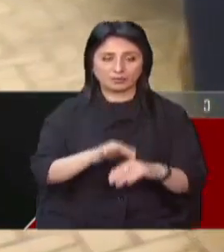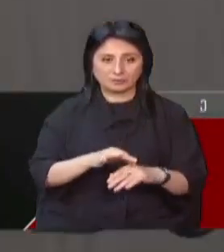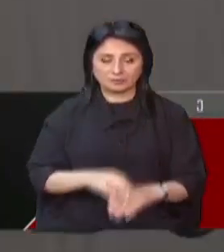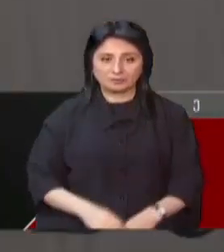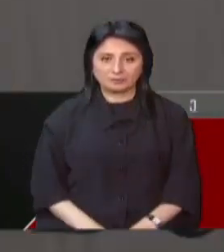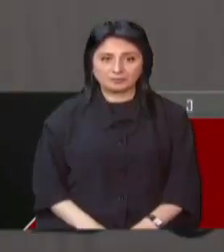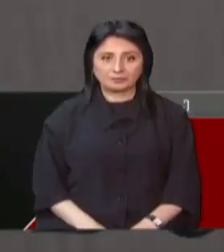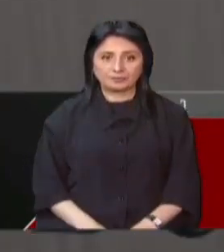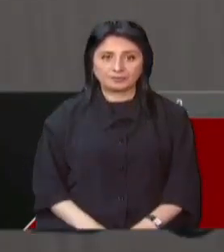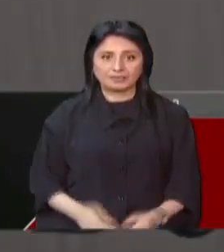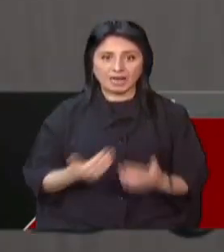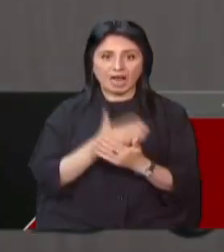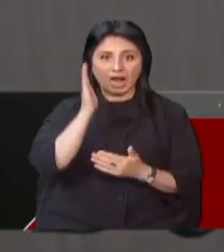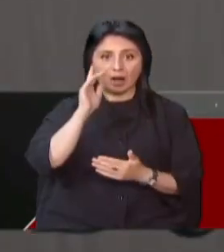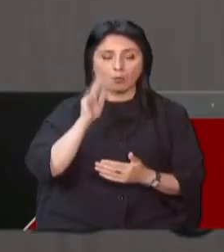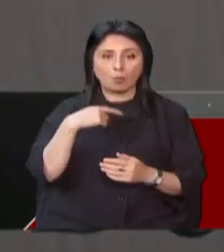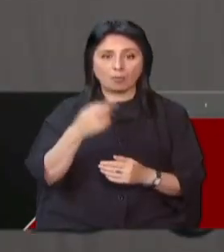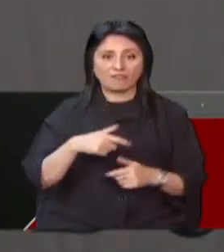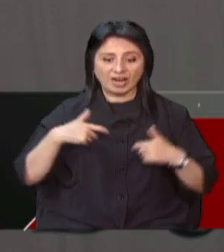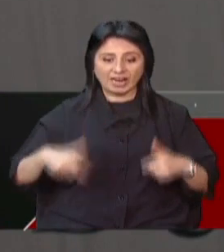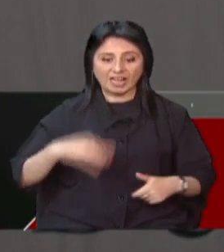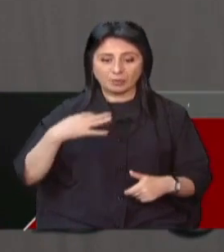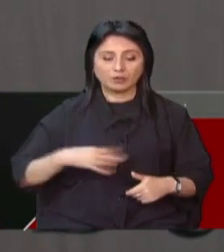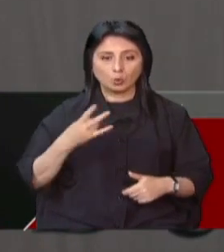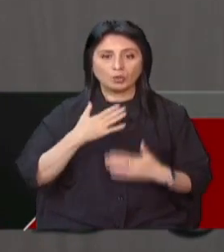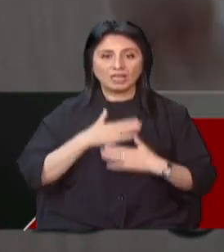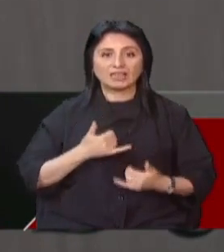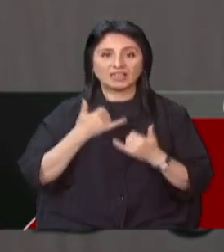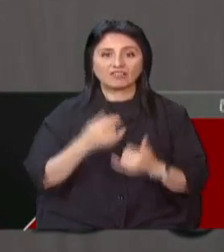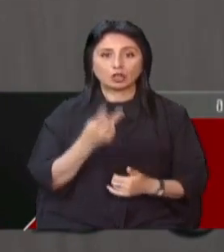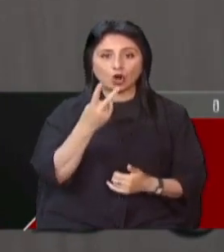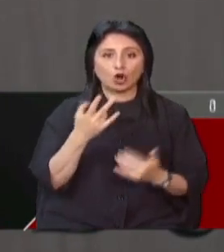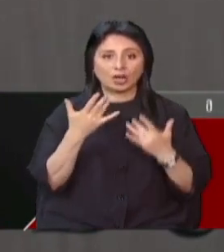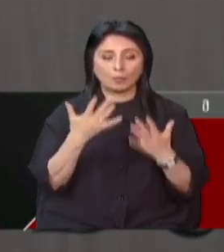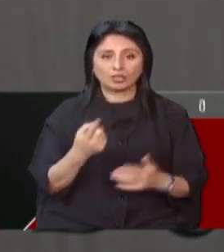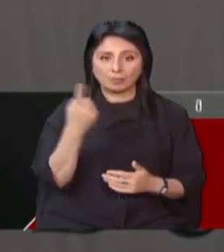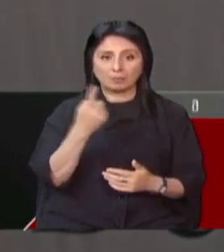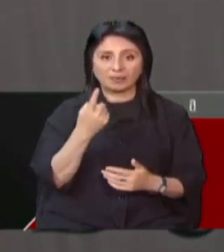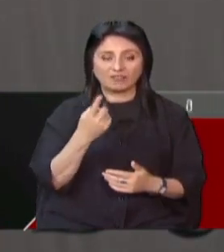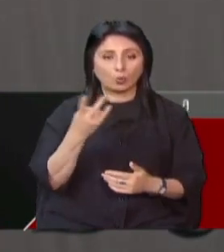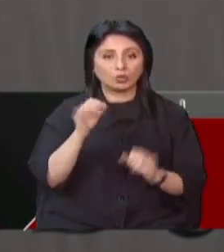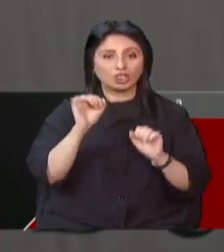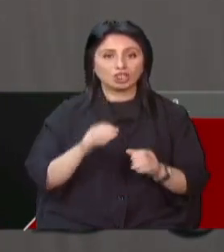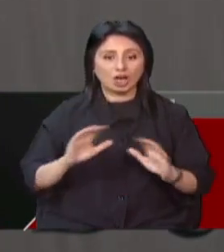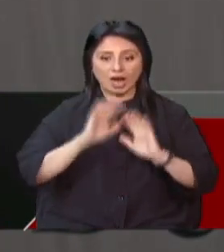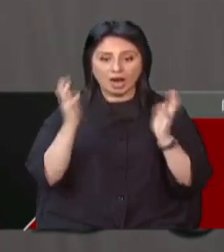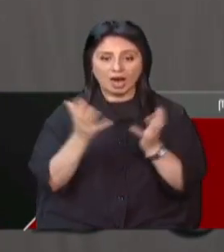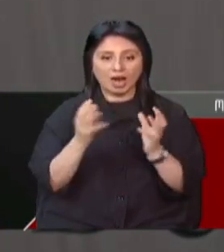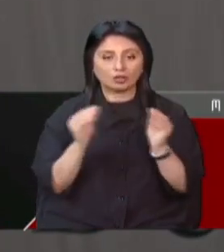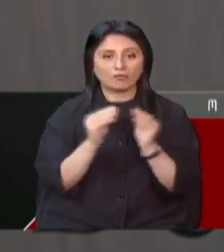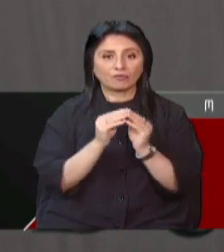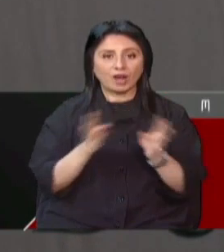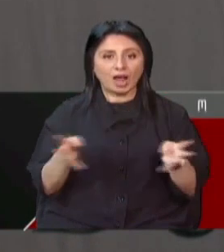უხელმძღვანელებს. ახალმა მომავალმა გენერალურმა მდივანმა უნდა დააკმაყოფილოს ორი მოთხოვნა. პირველი, მან უნდა შეძლოს ერთიანობის